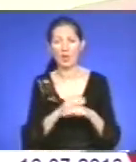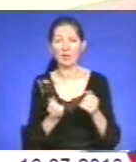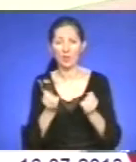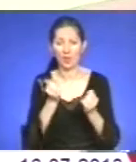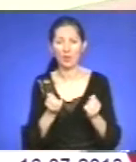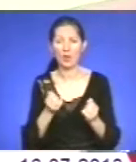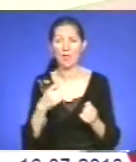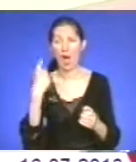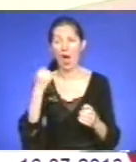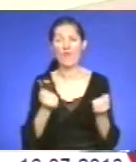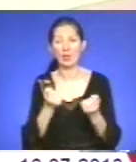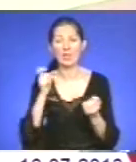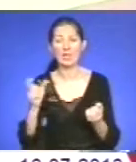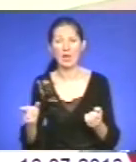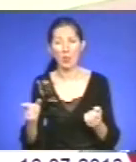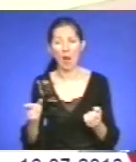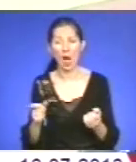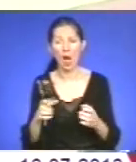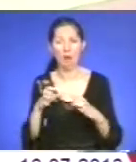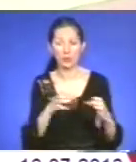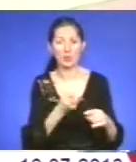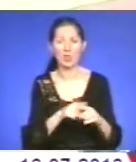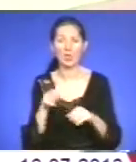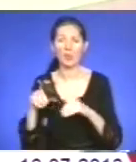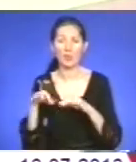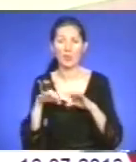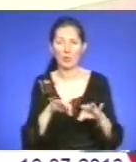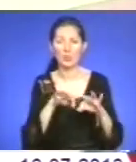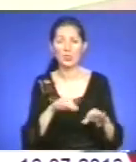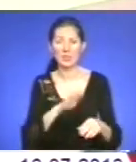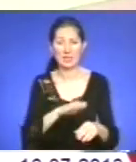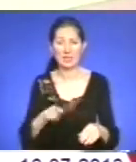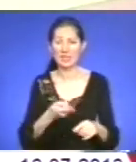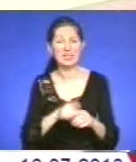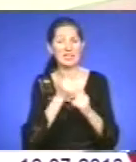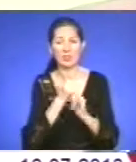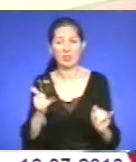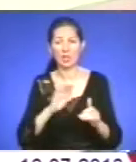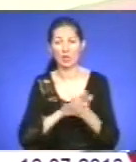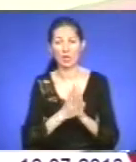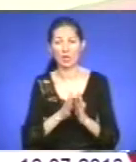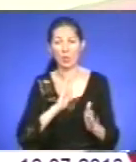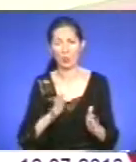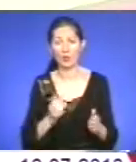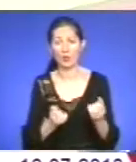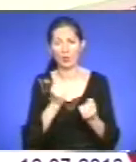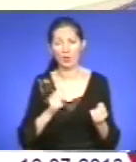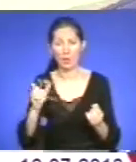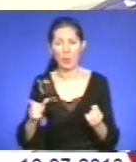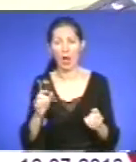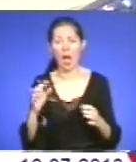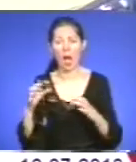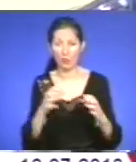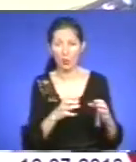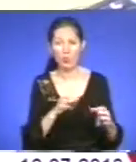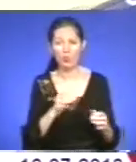дітей. Я рахую, що це взагалі надзвичайна ситуація, будучи водієм автобуса, сісти за кермо в нетверезому стані